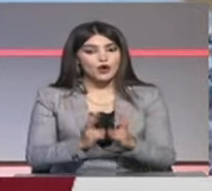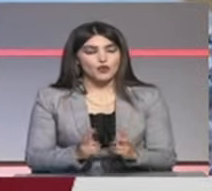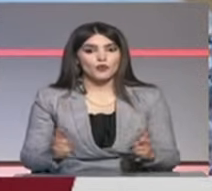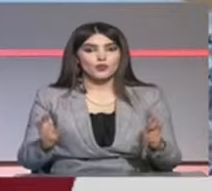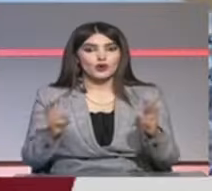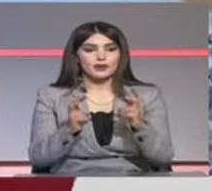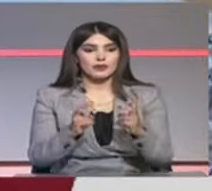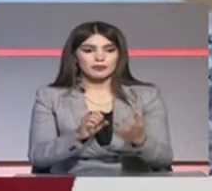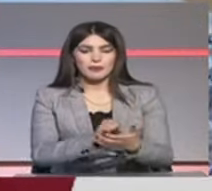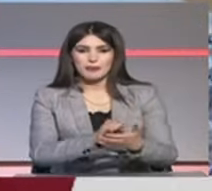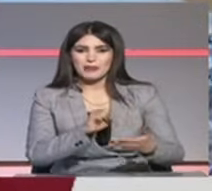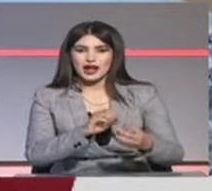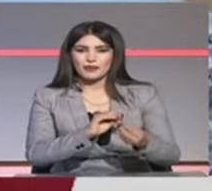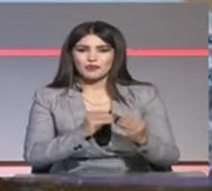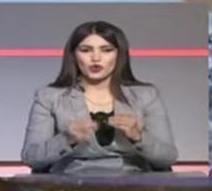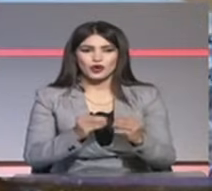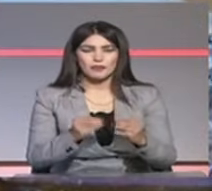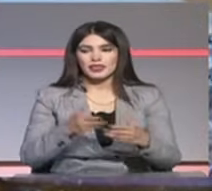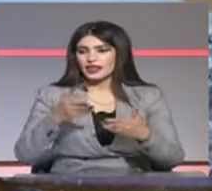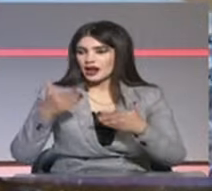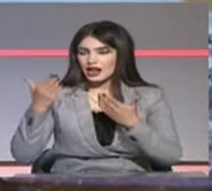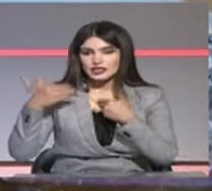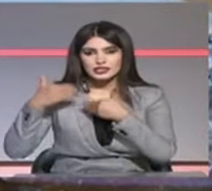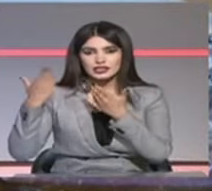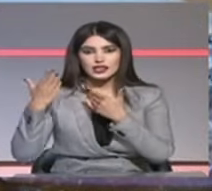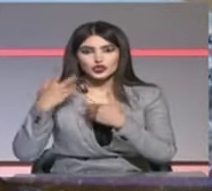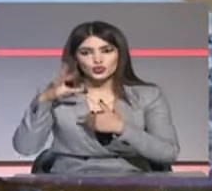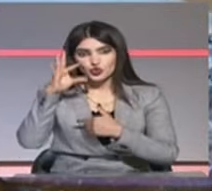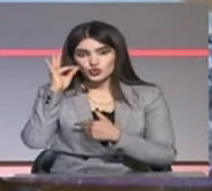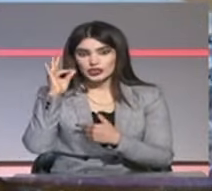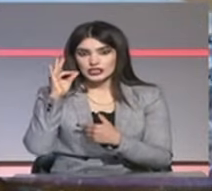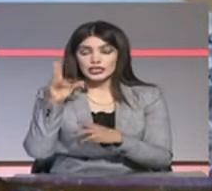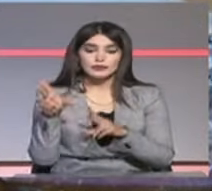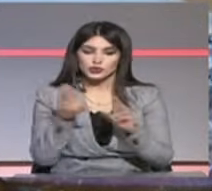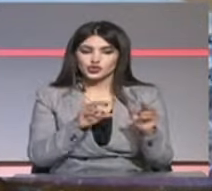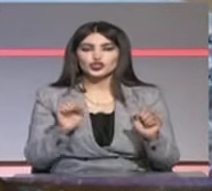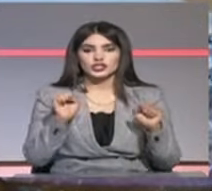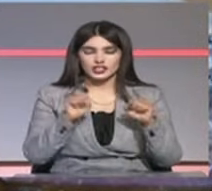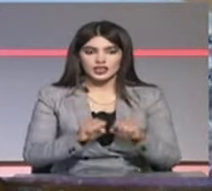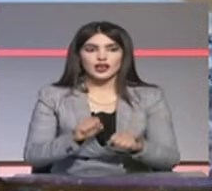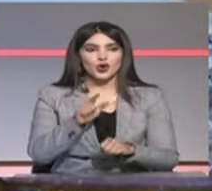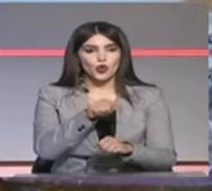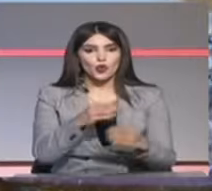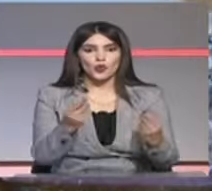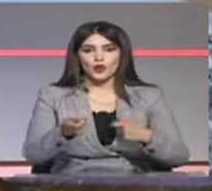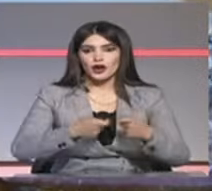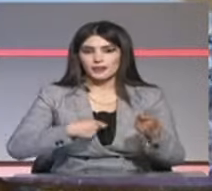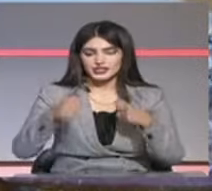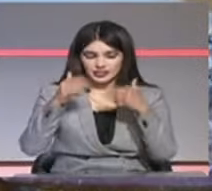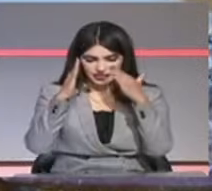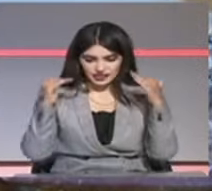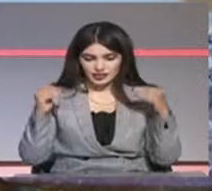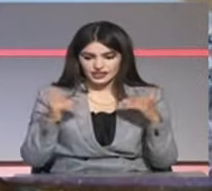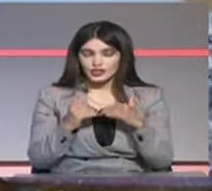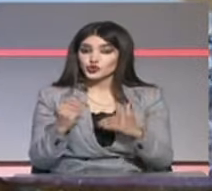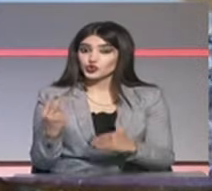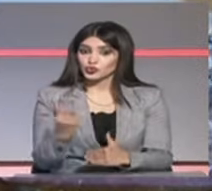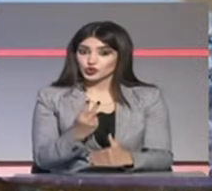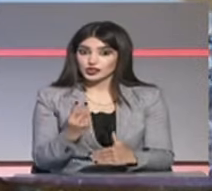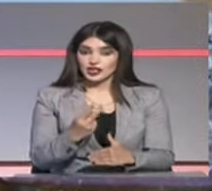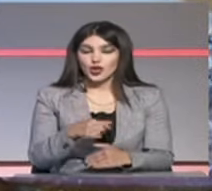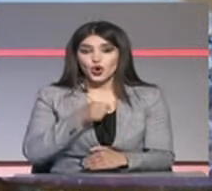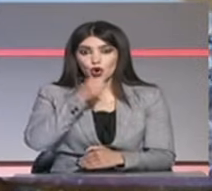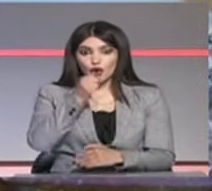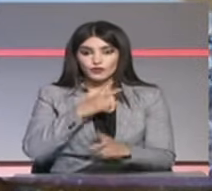القيود في علاقه بالصادرات التونسيه حتى تكون متواجده في السوق المصريه ليلى